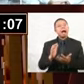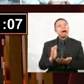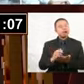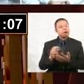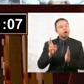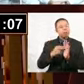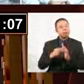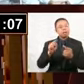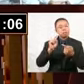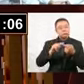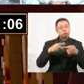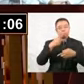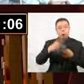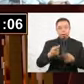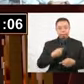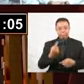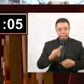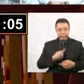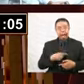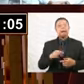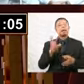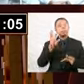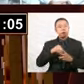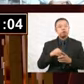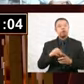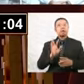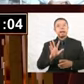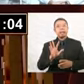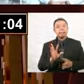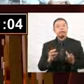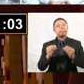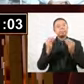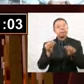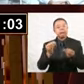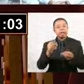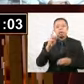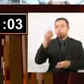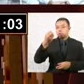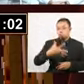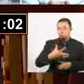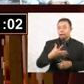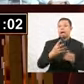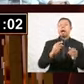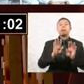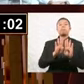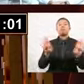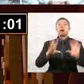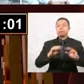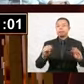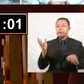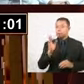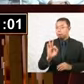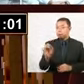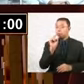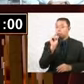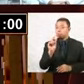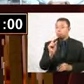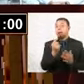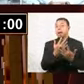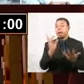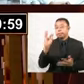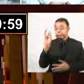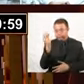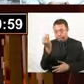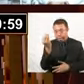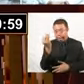juga termasuk kita akan menghadirkan 1 juta lapangan pekerjaan kepada warga